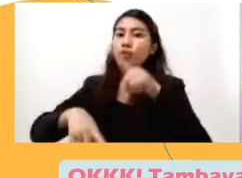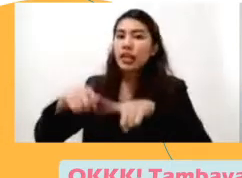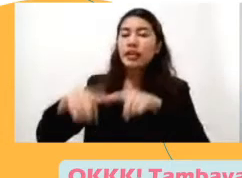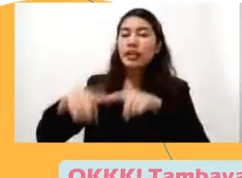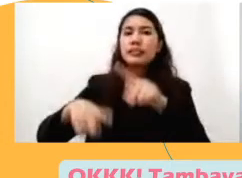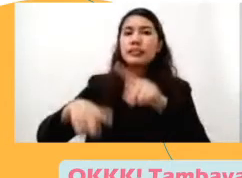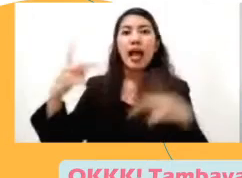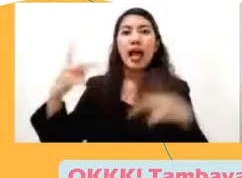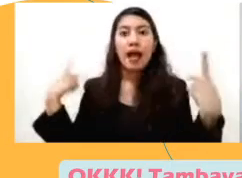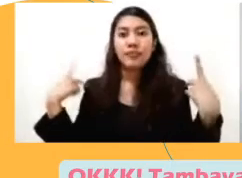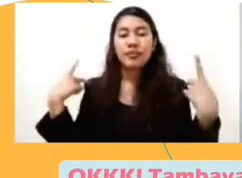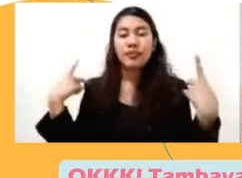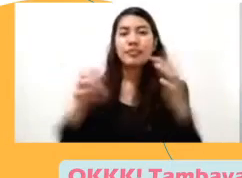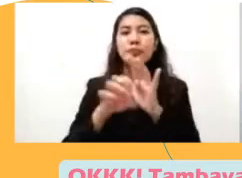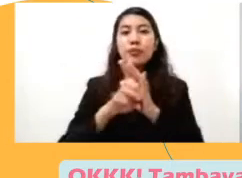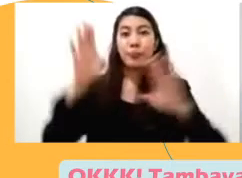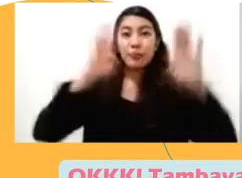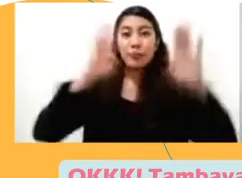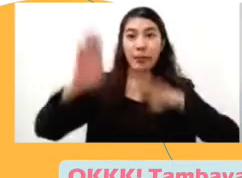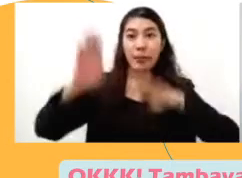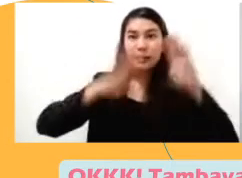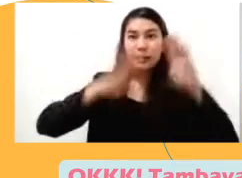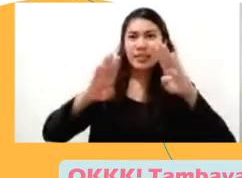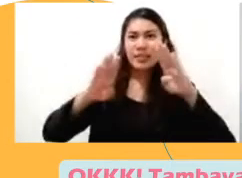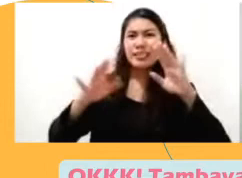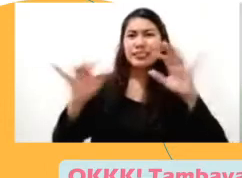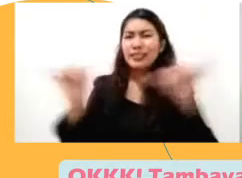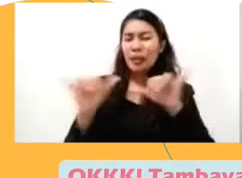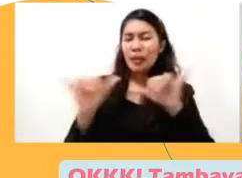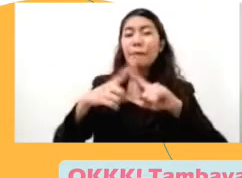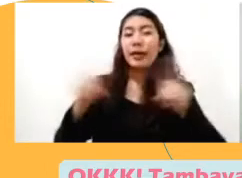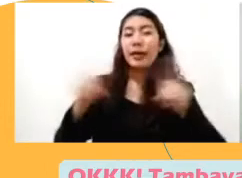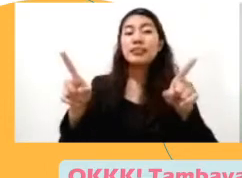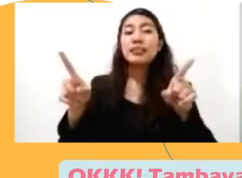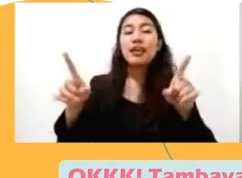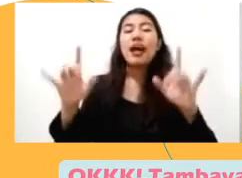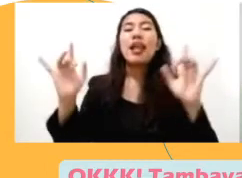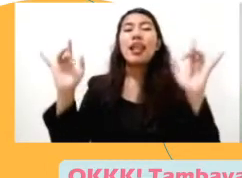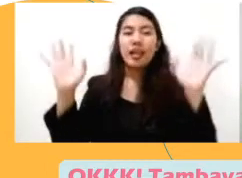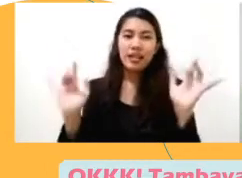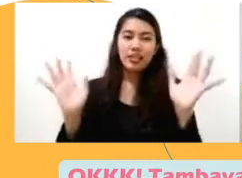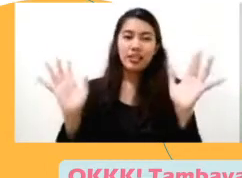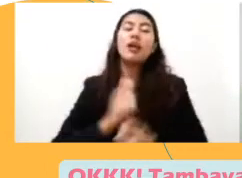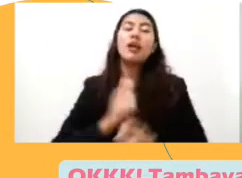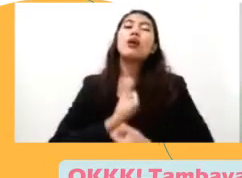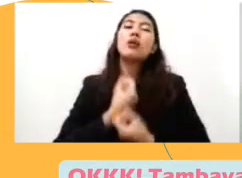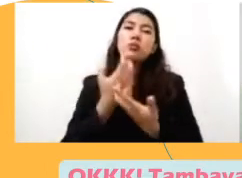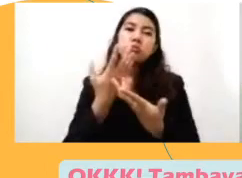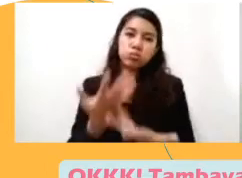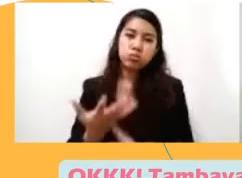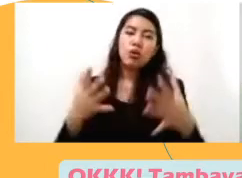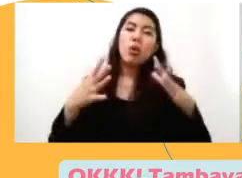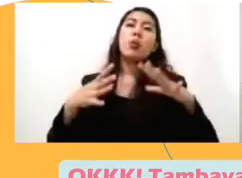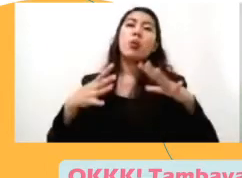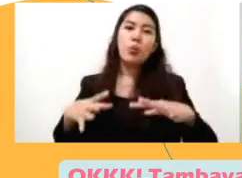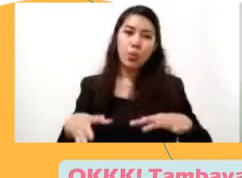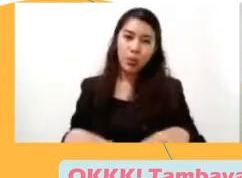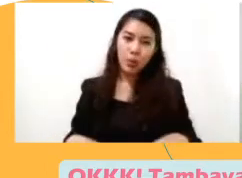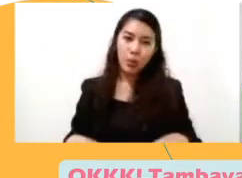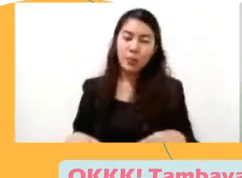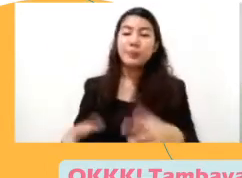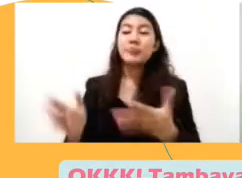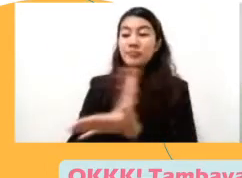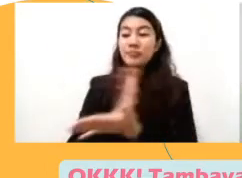yung problema, parang ganun pa rin siya, no? Pero medyo gumaan. Kasi, syempre, naibahagi mo sa iyong kaibigan, yung